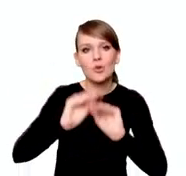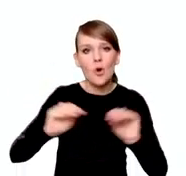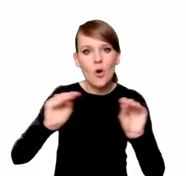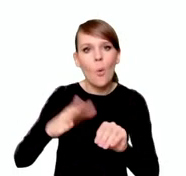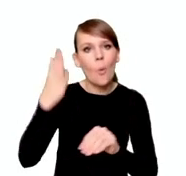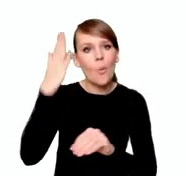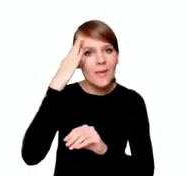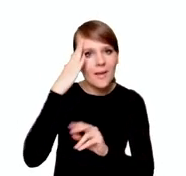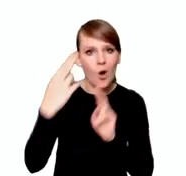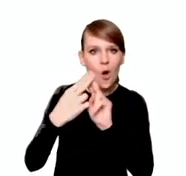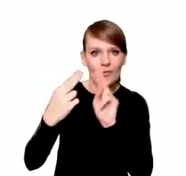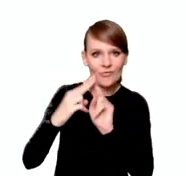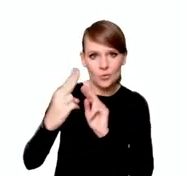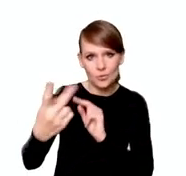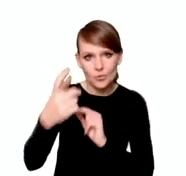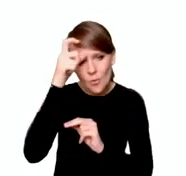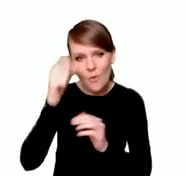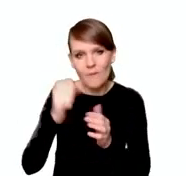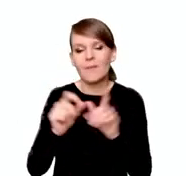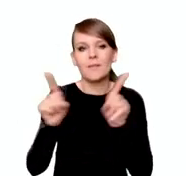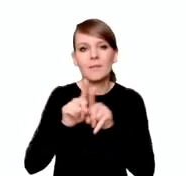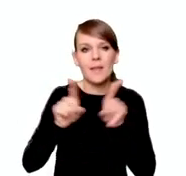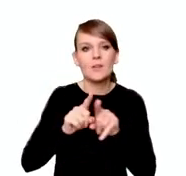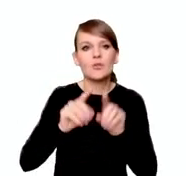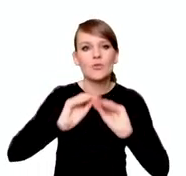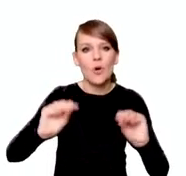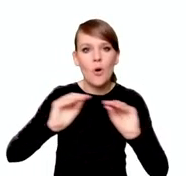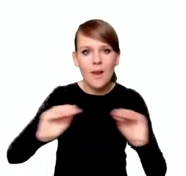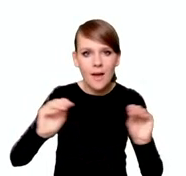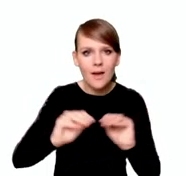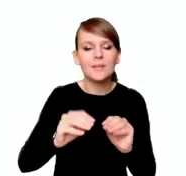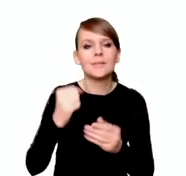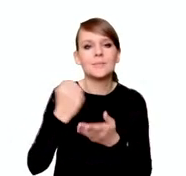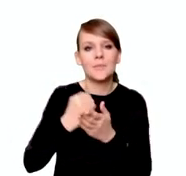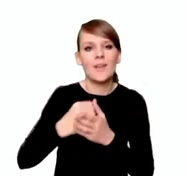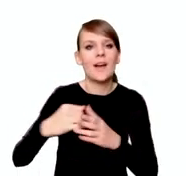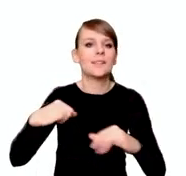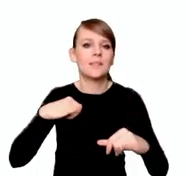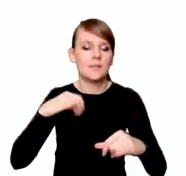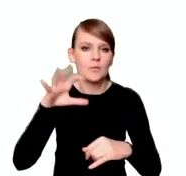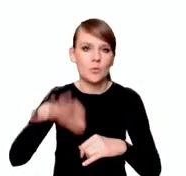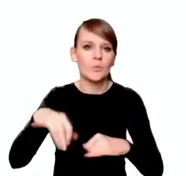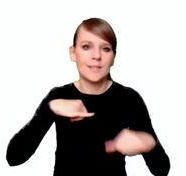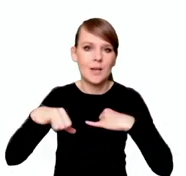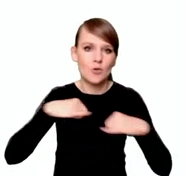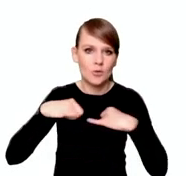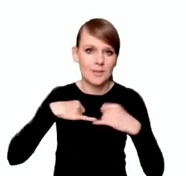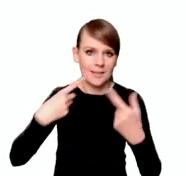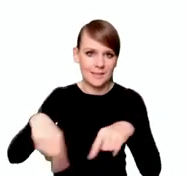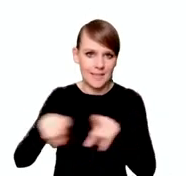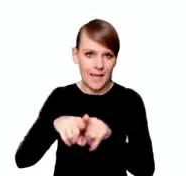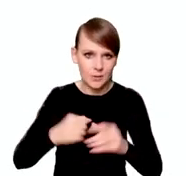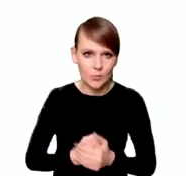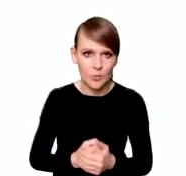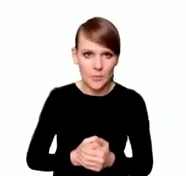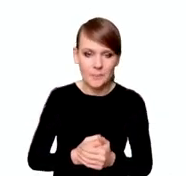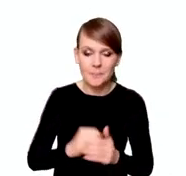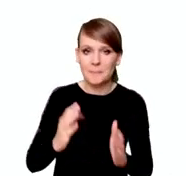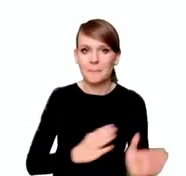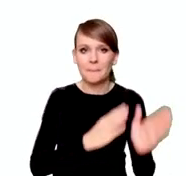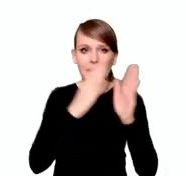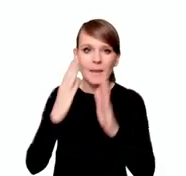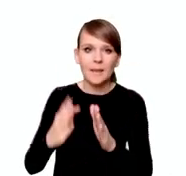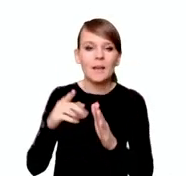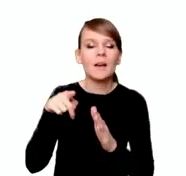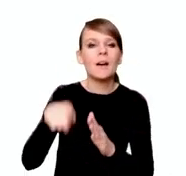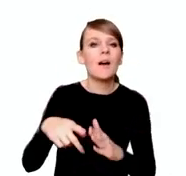interpersonalnych, czy też szkolenia z zakresu zarządzania zespołem. Kolejny obszar, obszar prośrodowiskowy, i